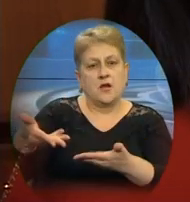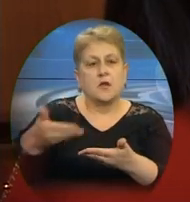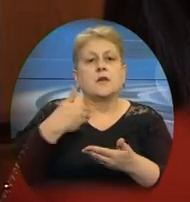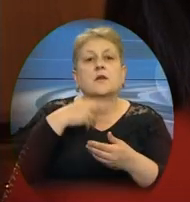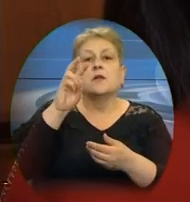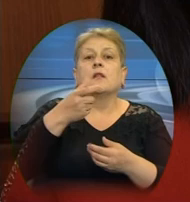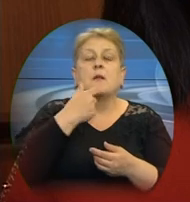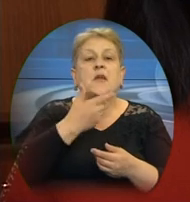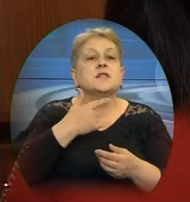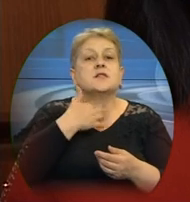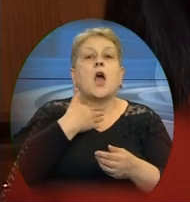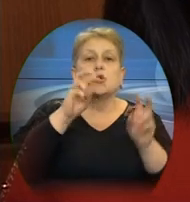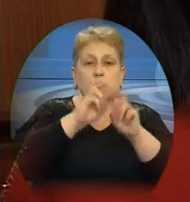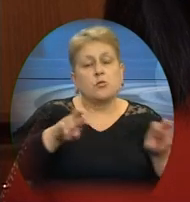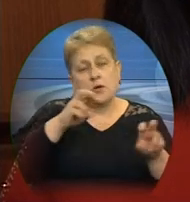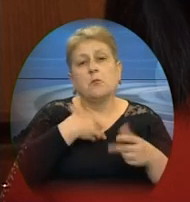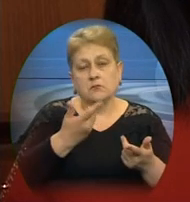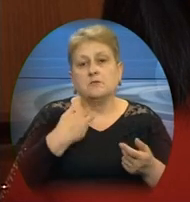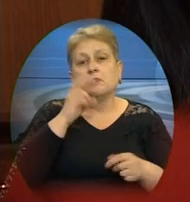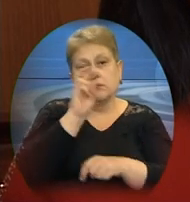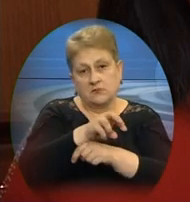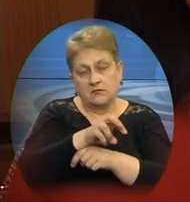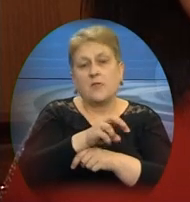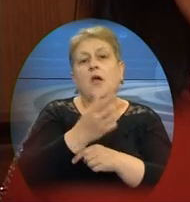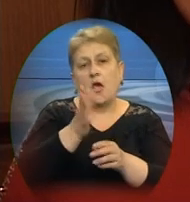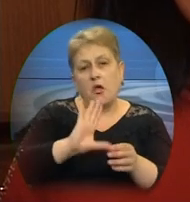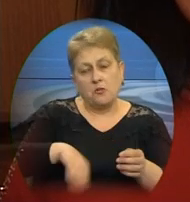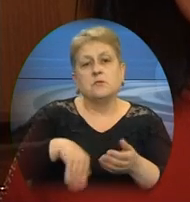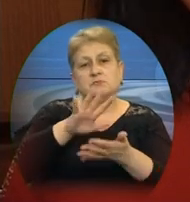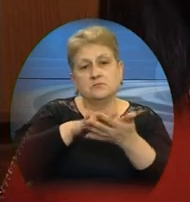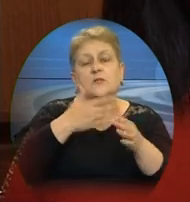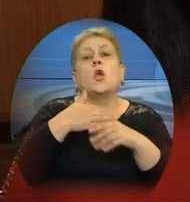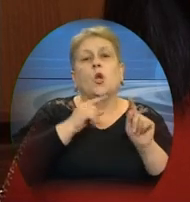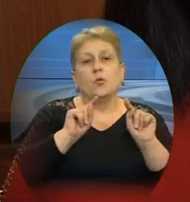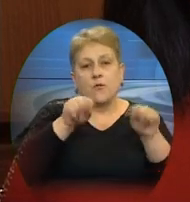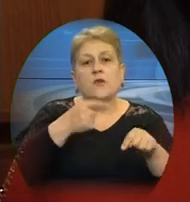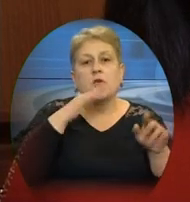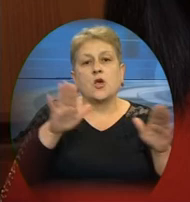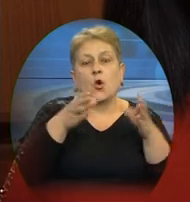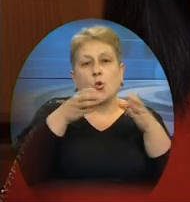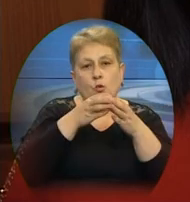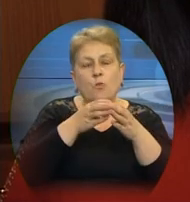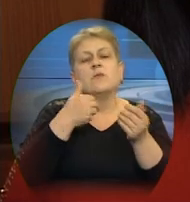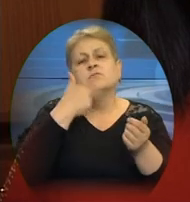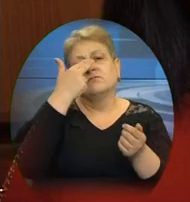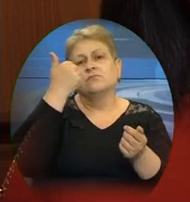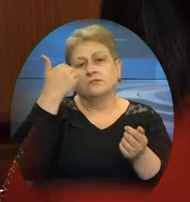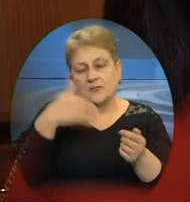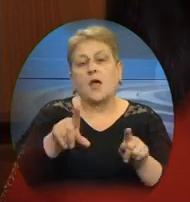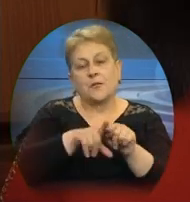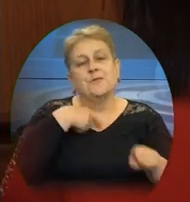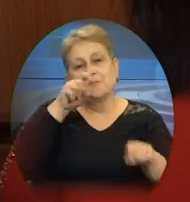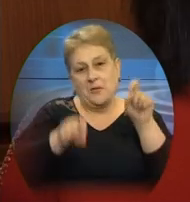stai, corpes, zaine stugen, iar că nu vede pe simt seca, hai Ունտուն վեցի երկչախում, հետո մեր վեցի երկչախում, դա